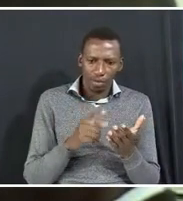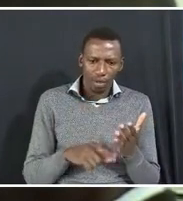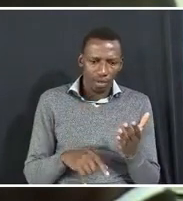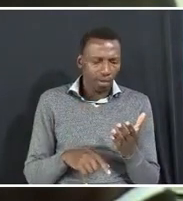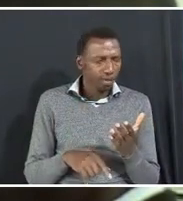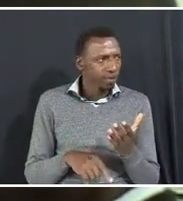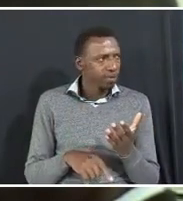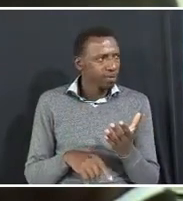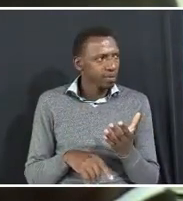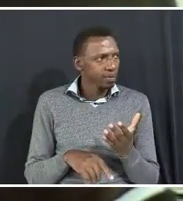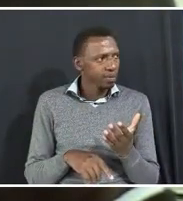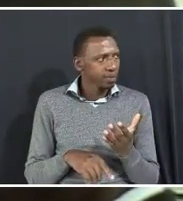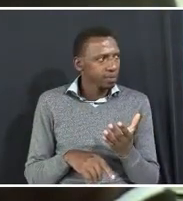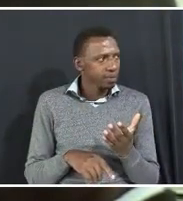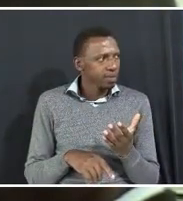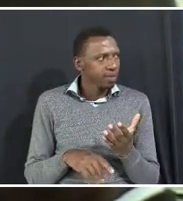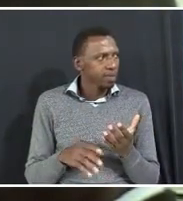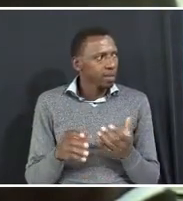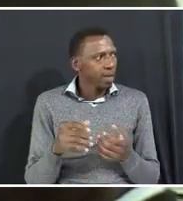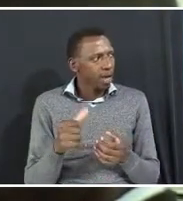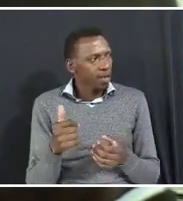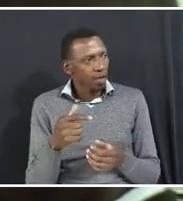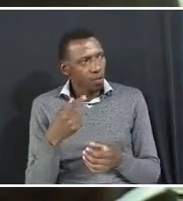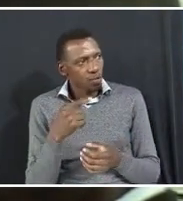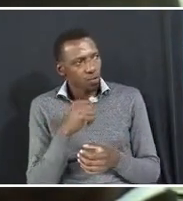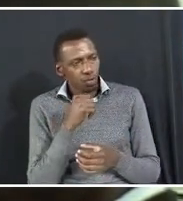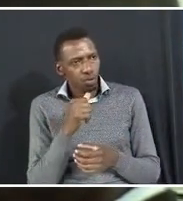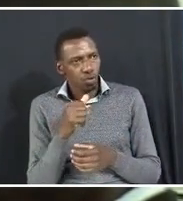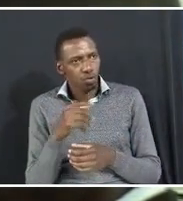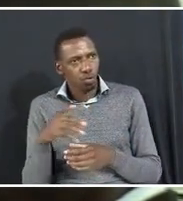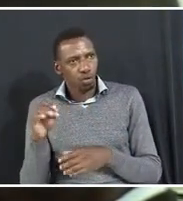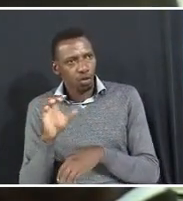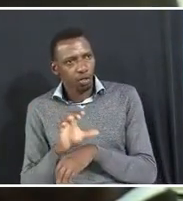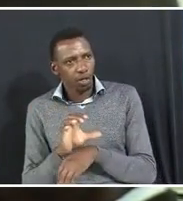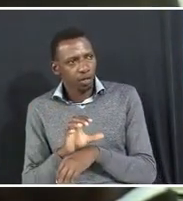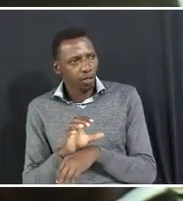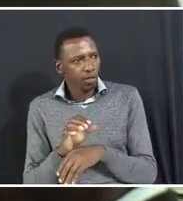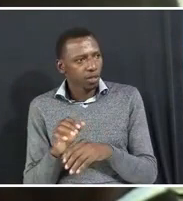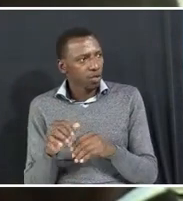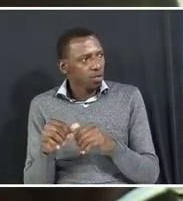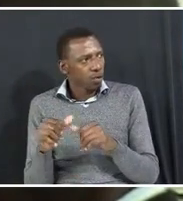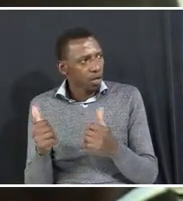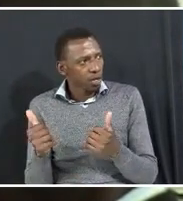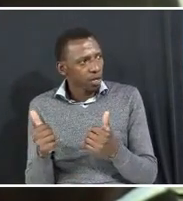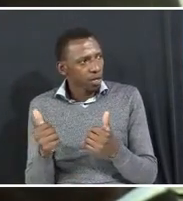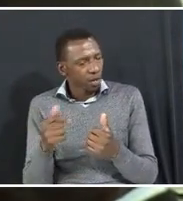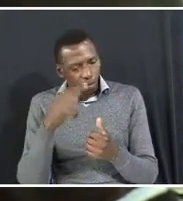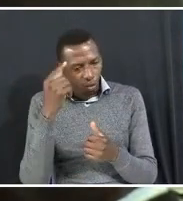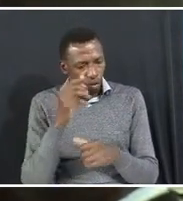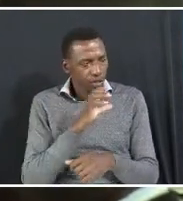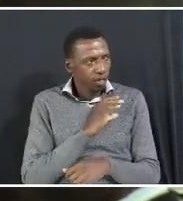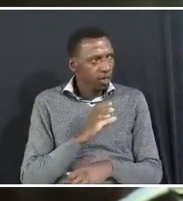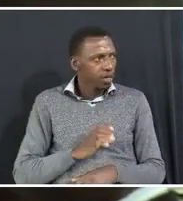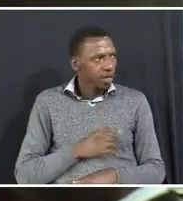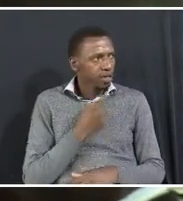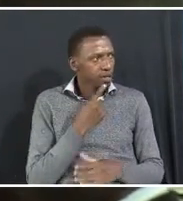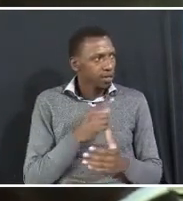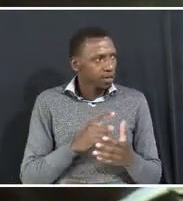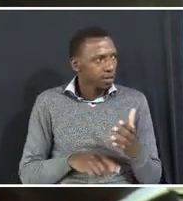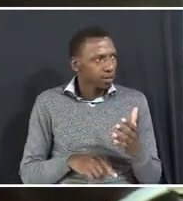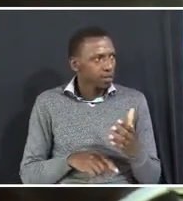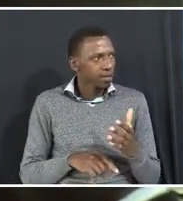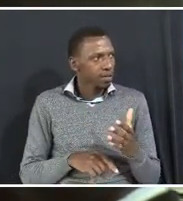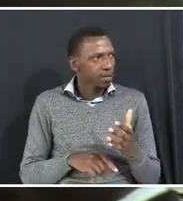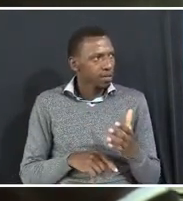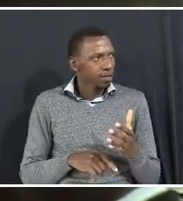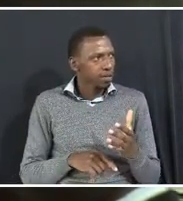upande huo ambao watu wanafanya haya mambo lakini hawendi kanisa basi wako sawa. Kwa sababu kumbuka ni huyu Kristo ndiye anasema hapa sasa